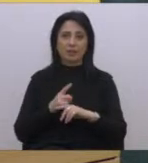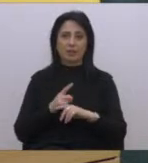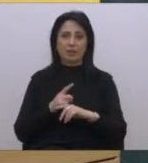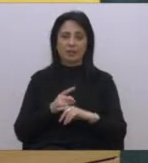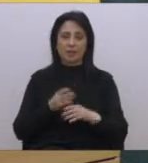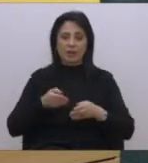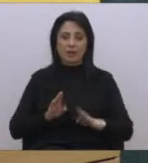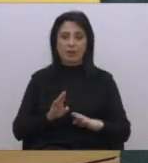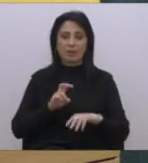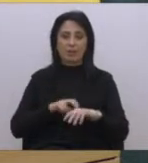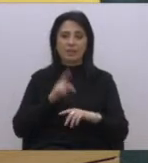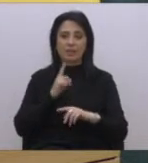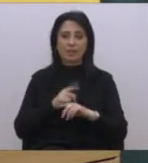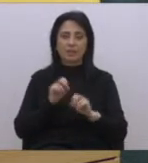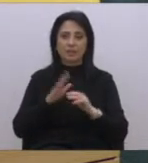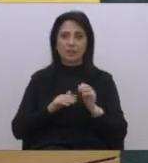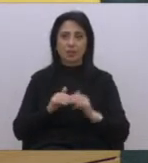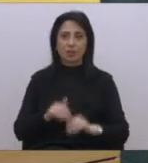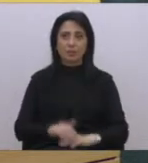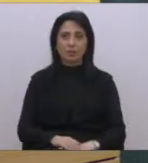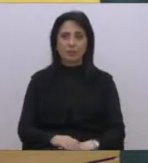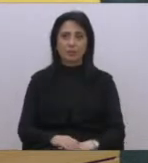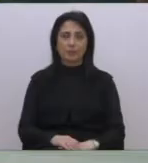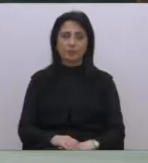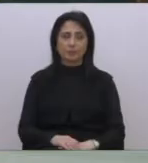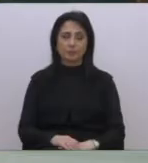miani, ectnis, specialobe.